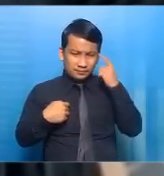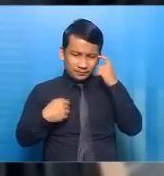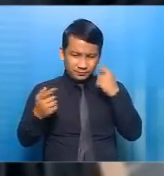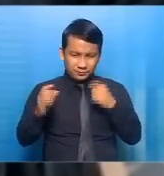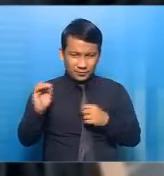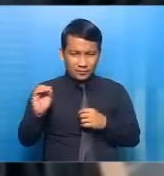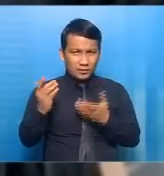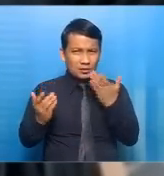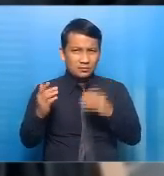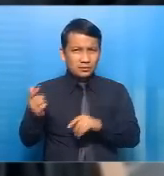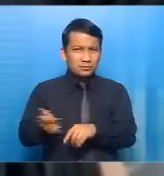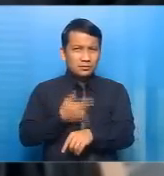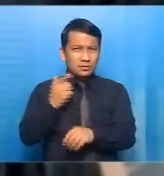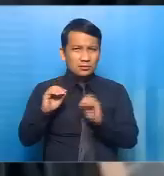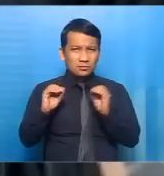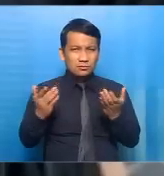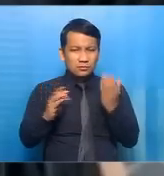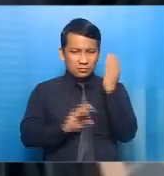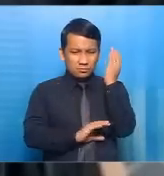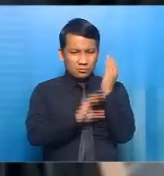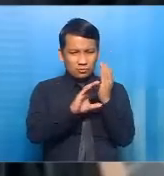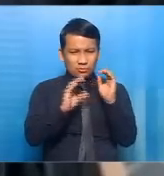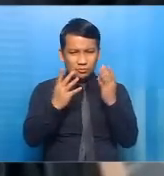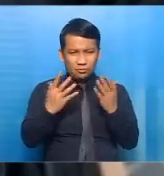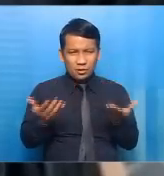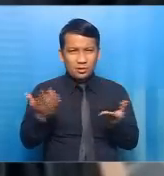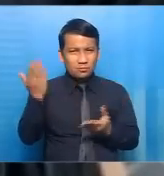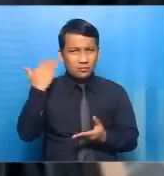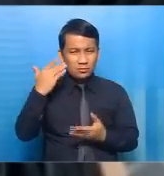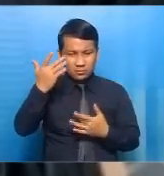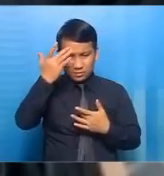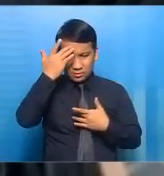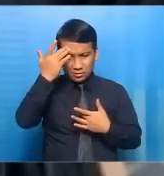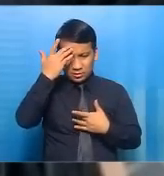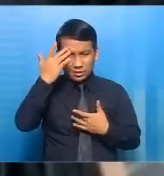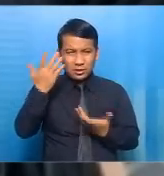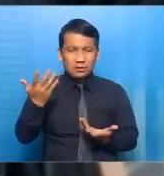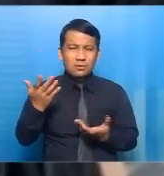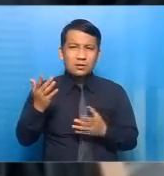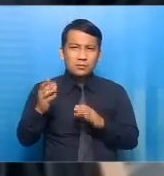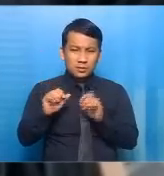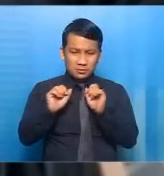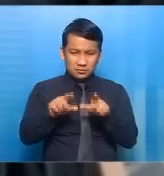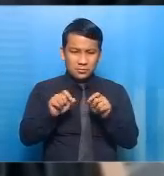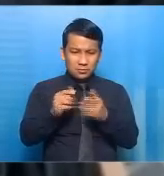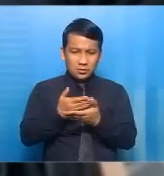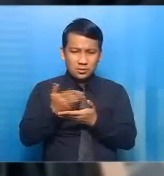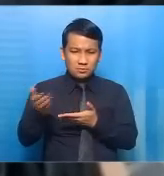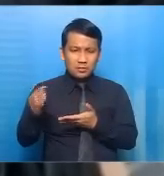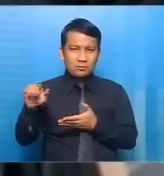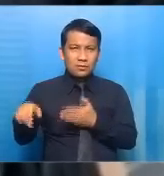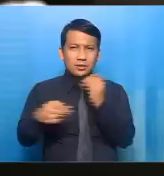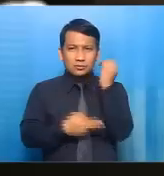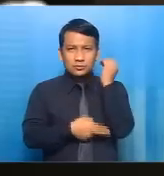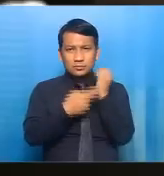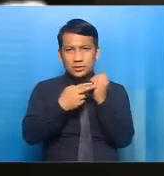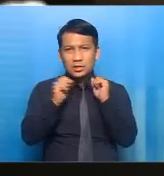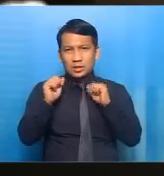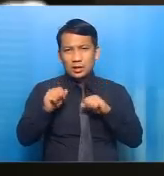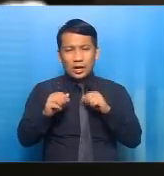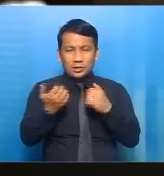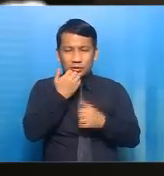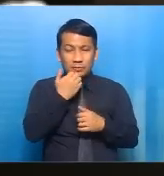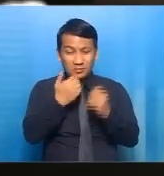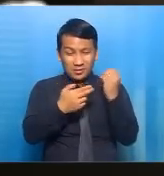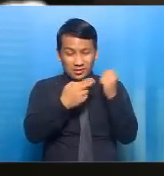At matagal nang wala sa kanya ang kondo mula na ma-ospital ang kanilang ama at ibinenta para pambayad sa ospital. At